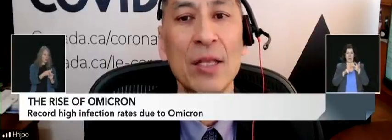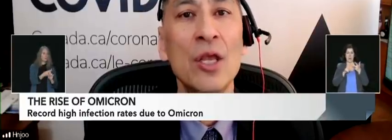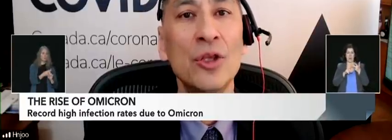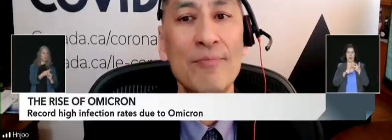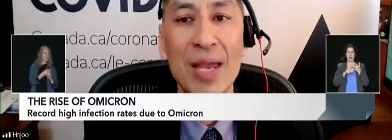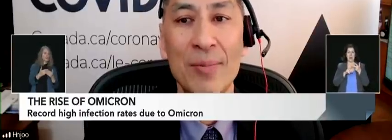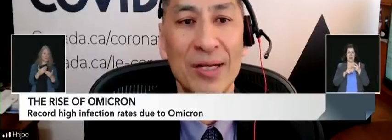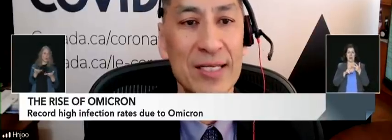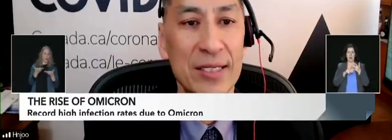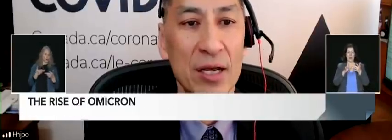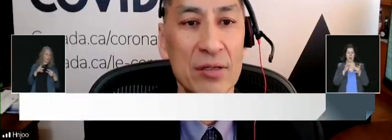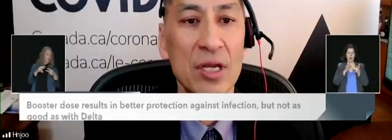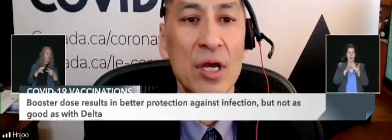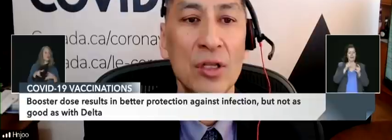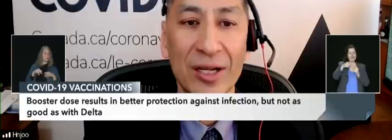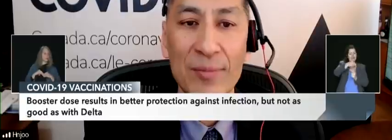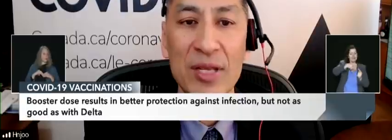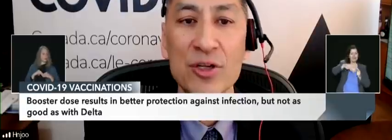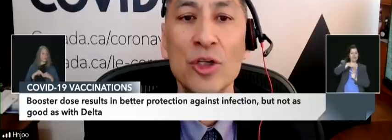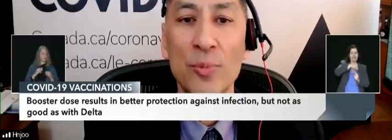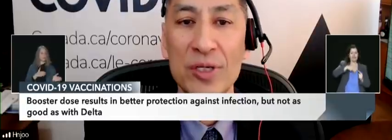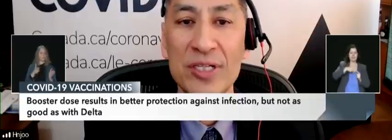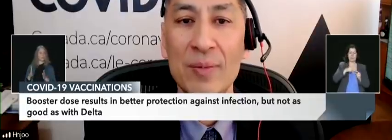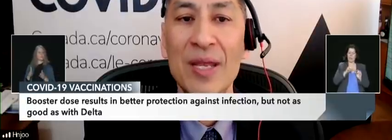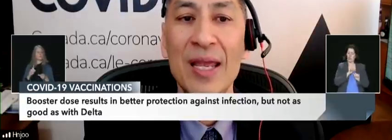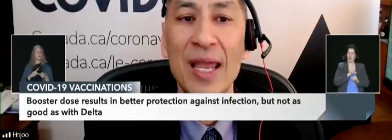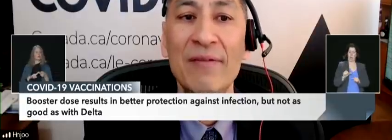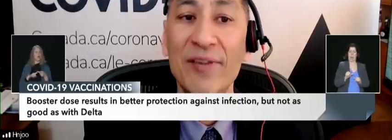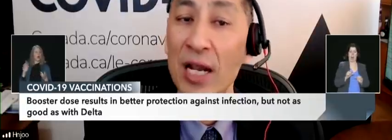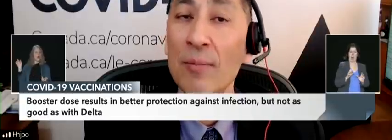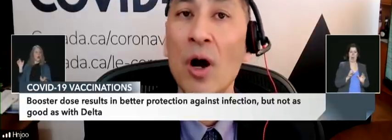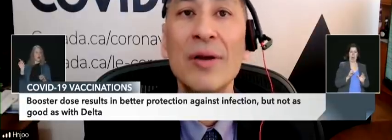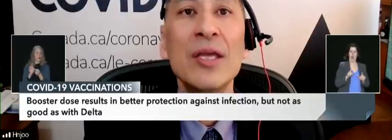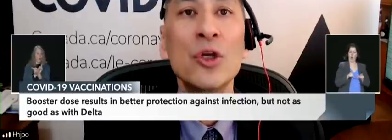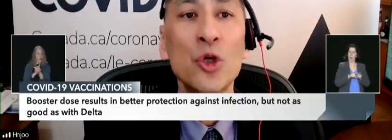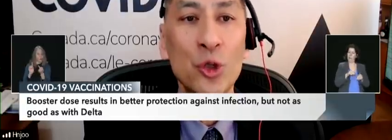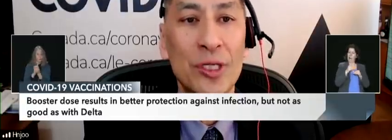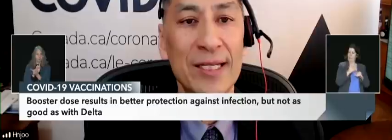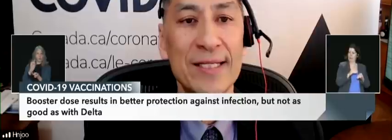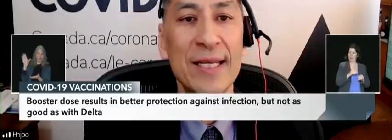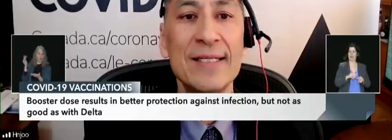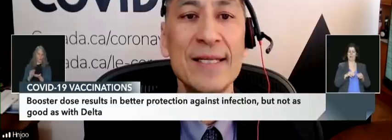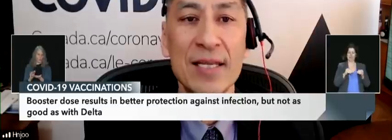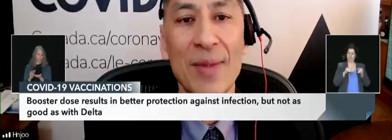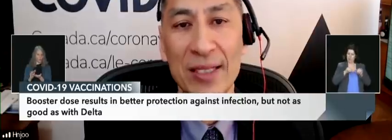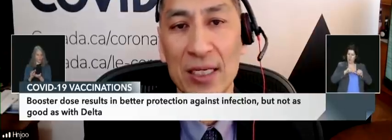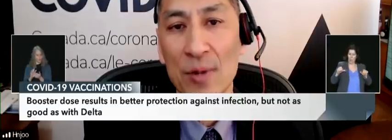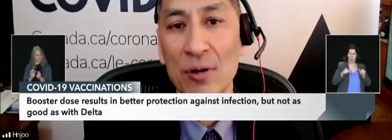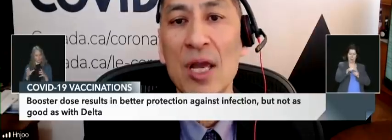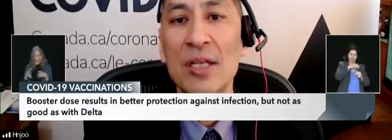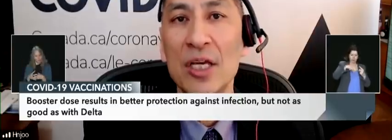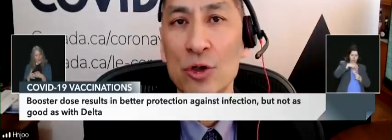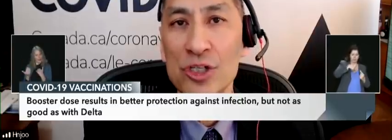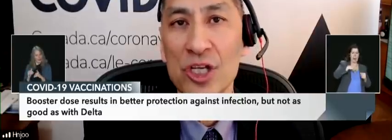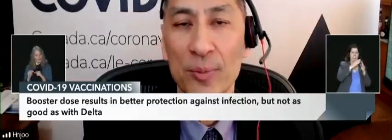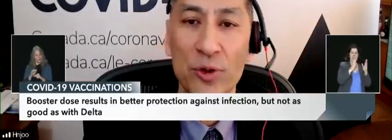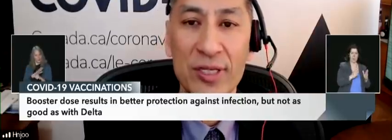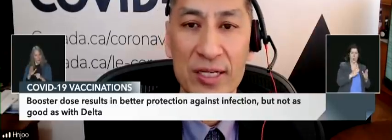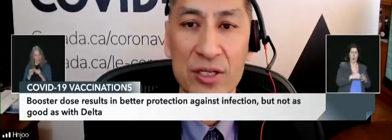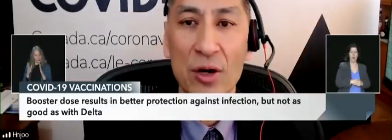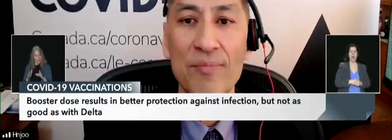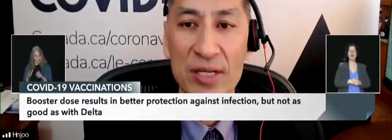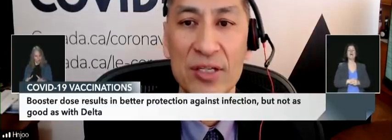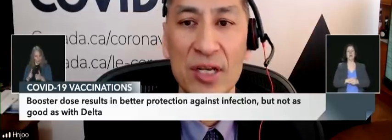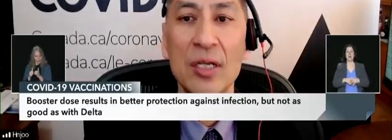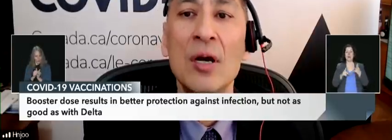immédiats de même résidence dans les mesures possibles et finalement, utiliser systématiquement des couches de